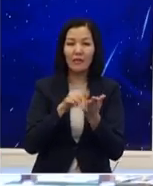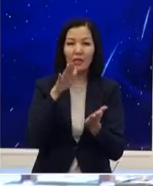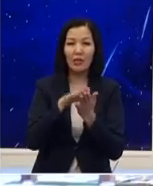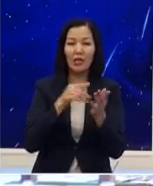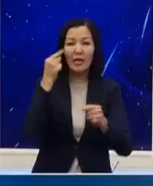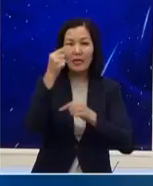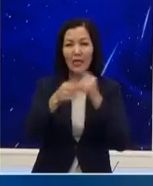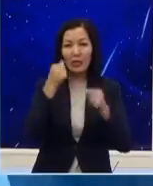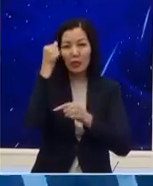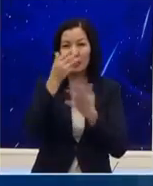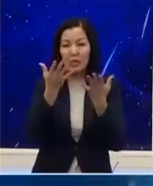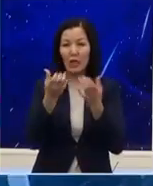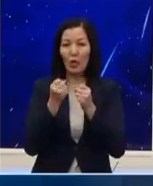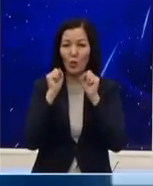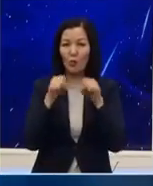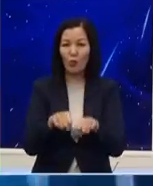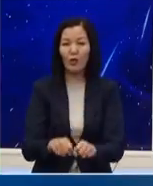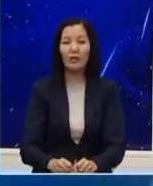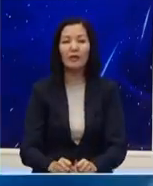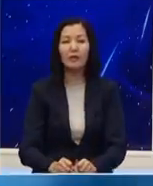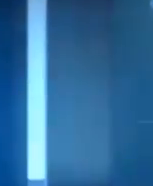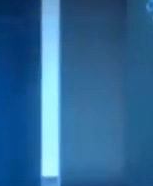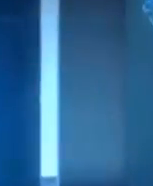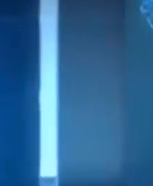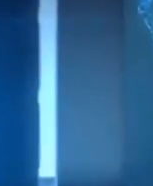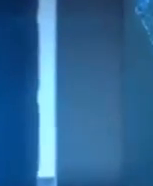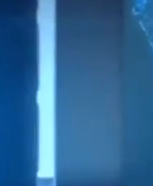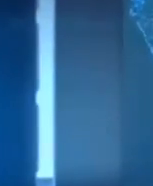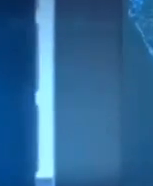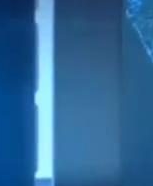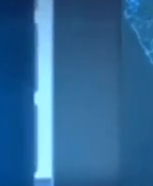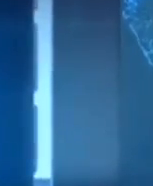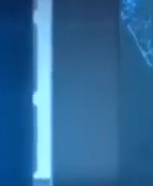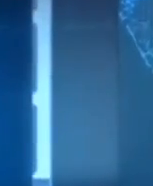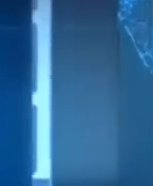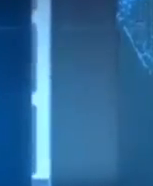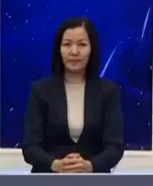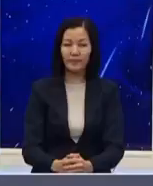жылдан бастап ала алады. Азиза Ғазезқызы, Ринат Өтеев, Нұр Сұлтан.